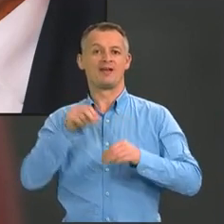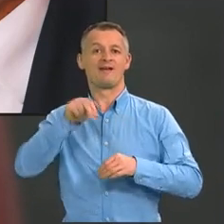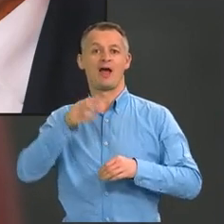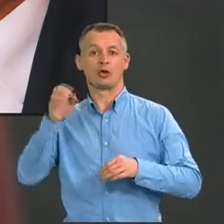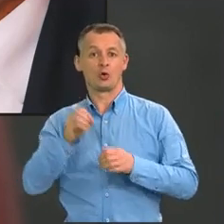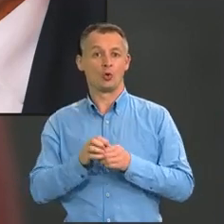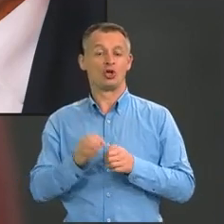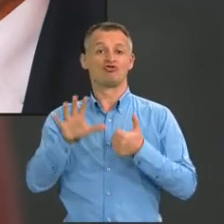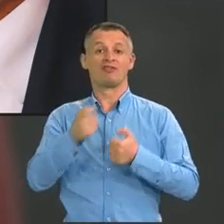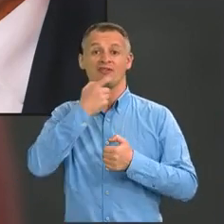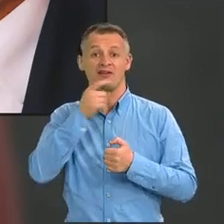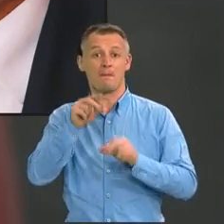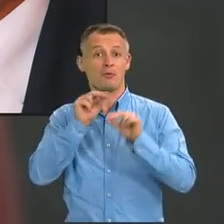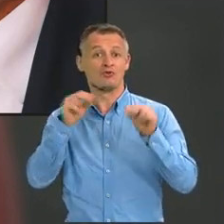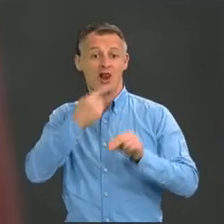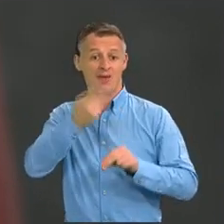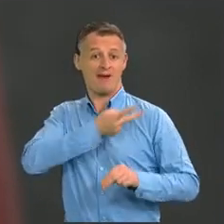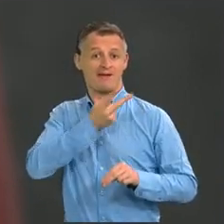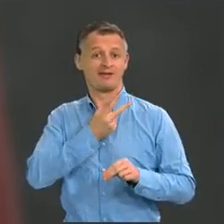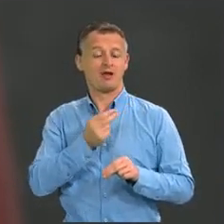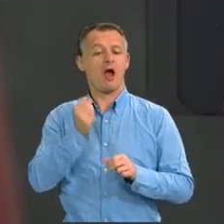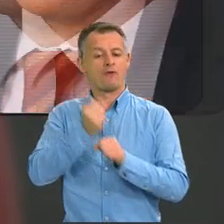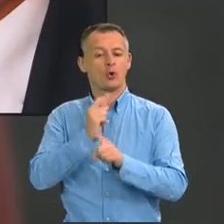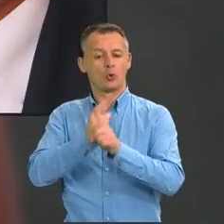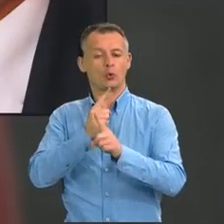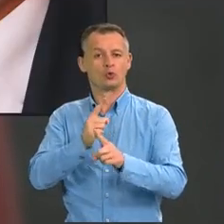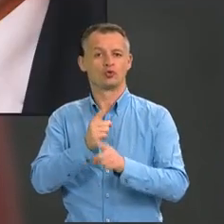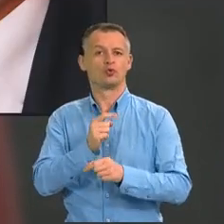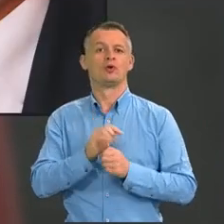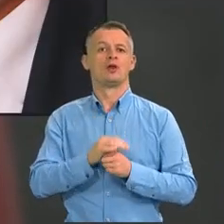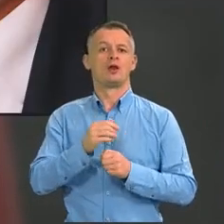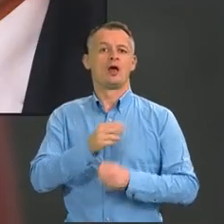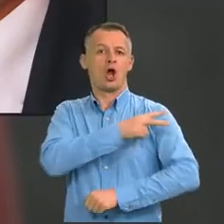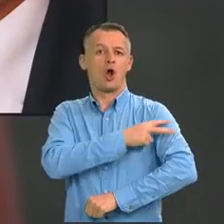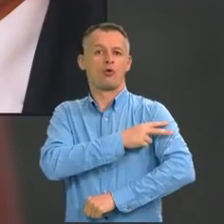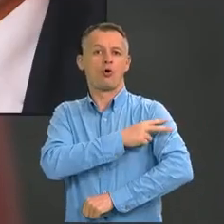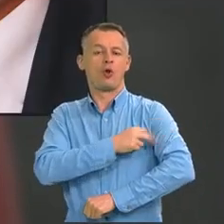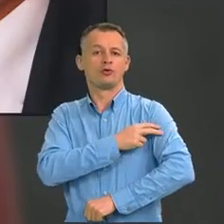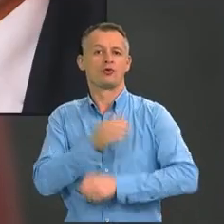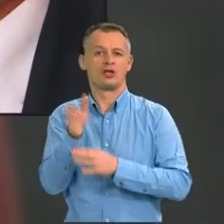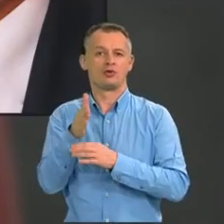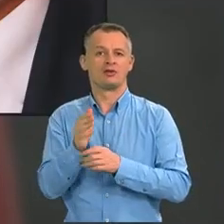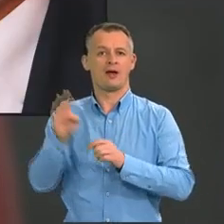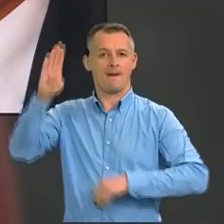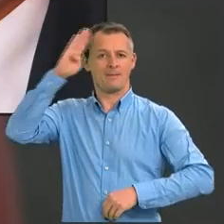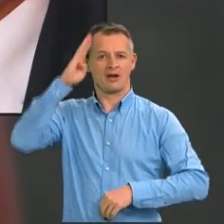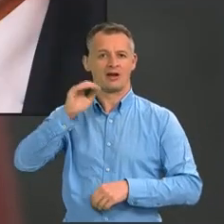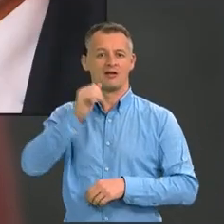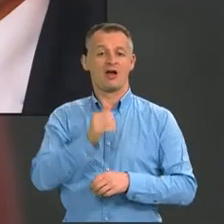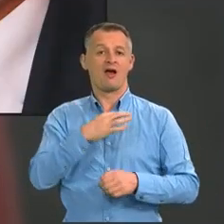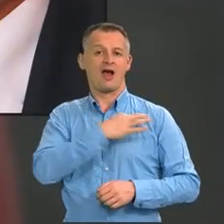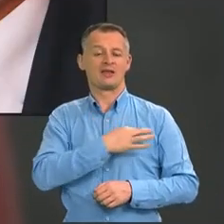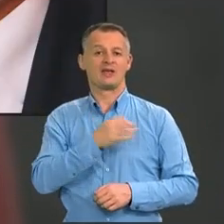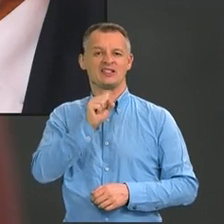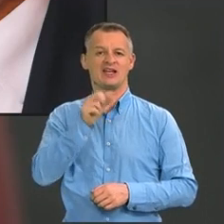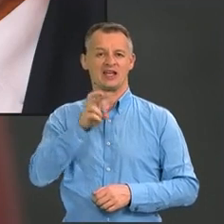bază profesor de limba engleză. A urmat cursuri de perfecționare la Colegiul Național de Apărare, Academia SRI și Institutul Diplomatic și este